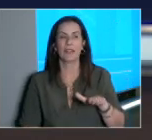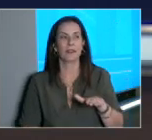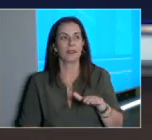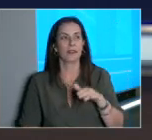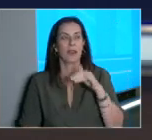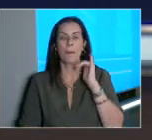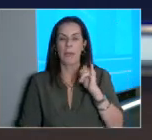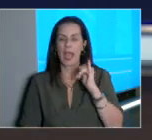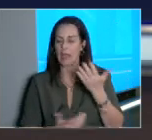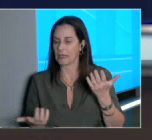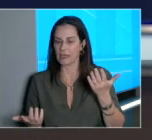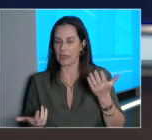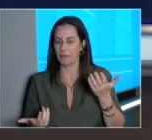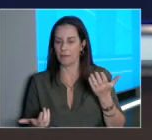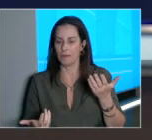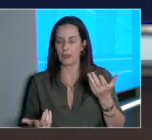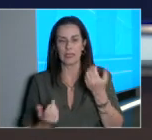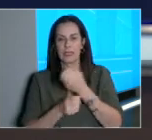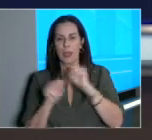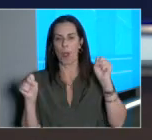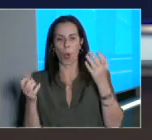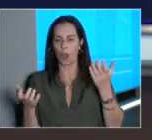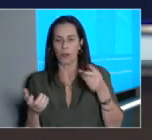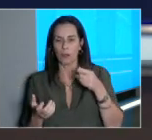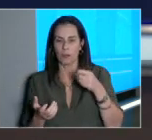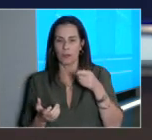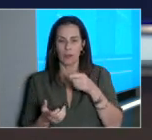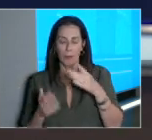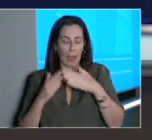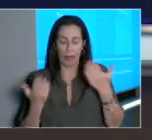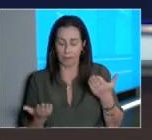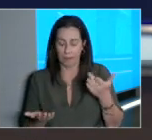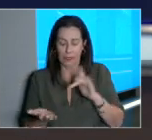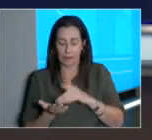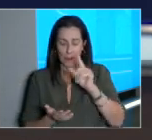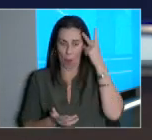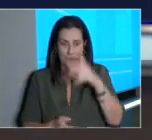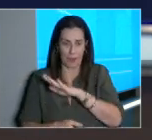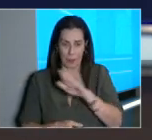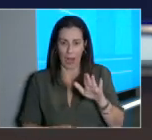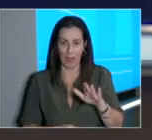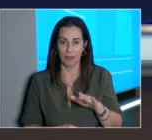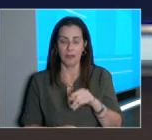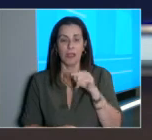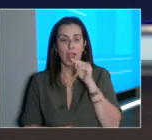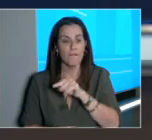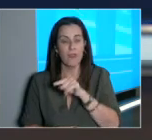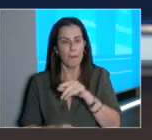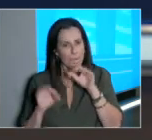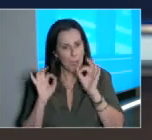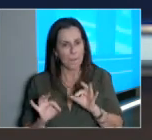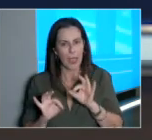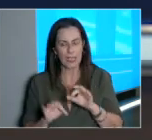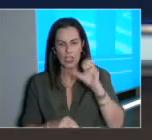יודע, באיזה הוויה הם דמוקרטית או בכלל לאומית הם גרים, הם נמצאים שם. והם מהווים